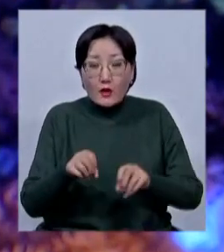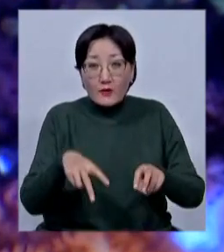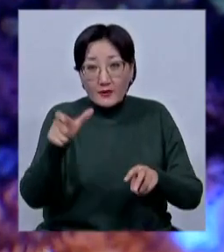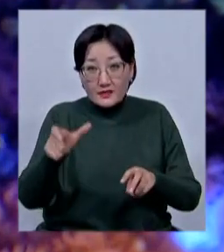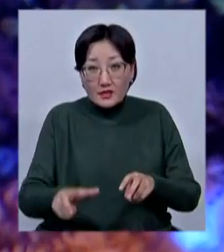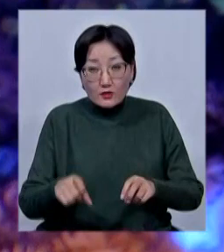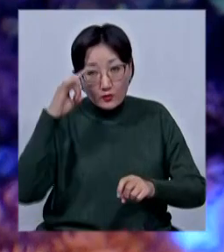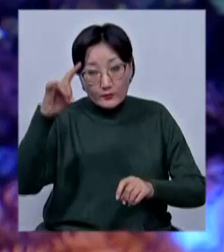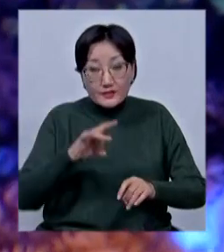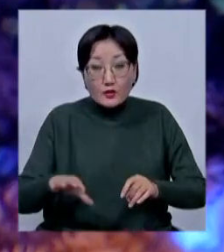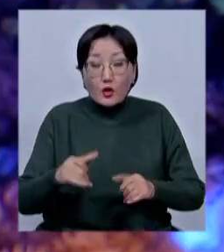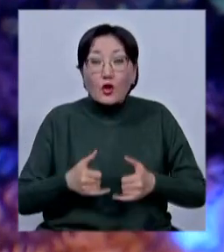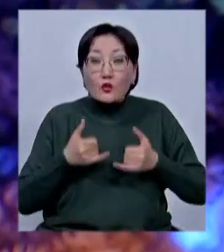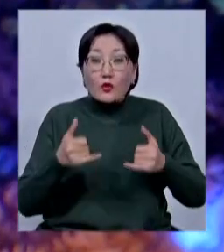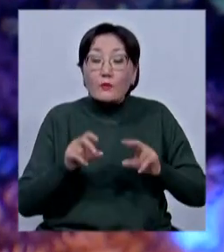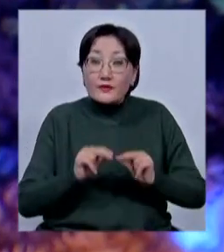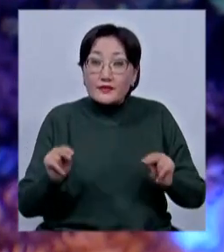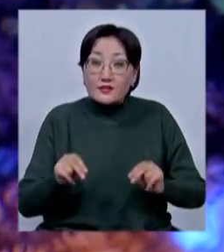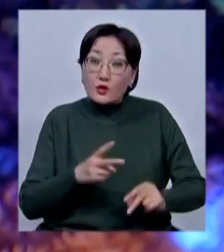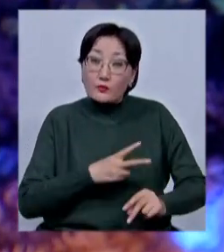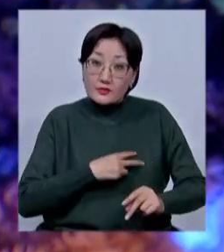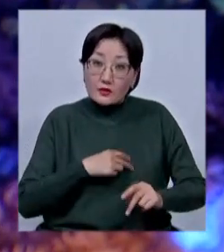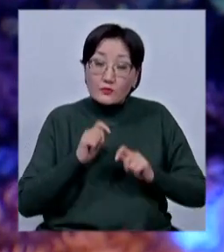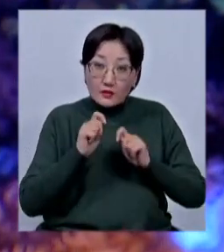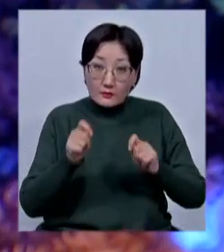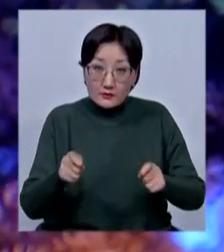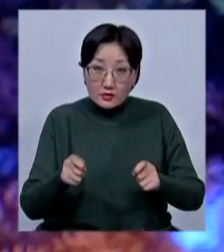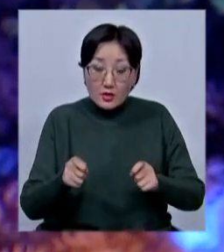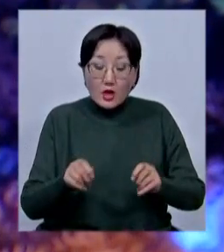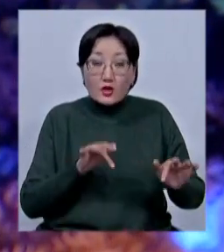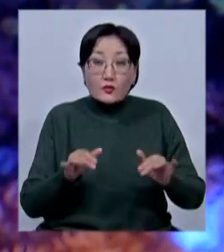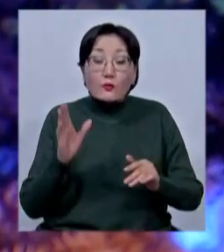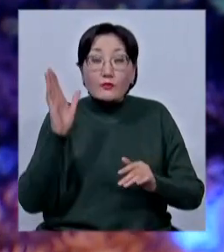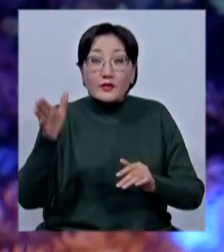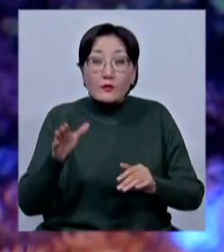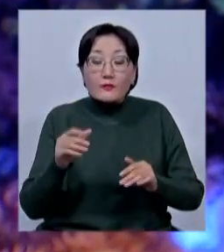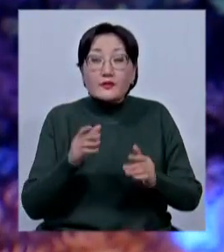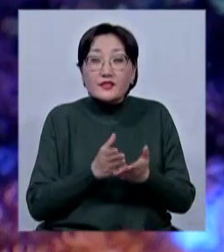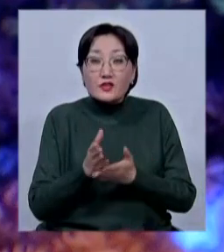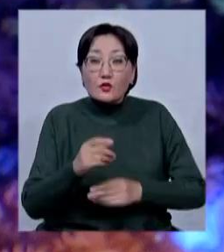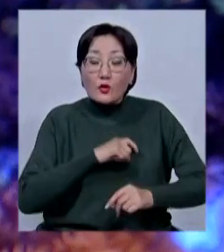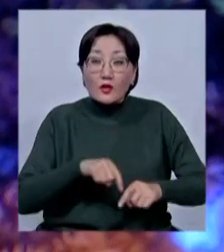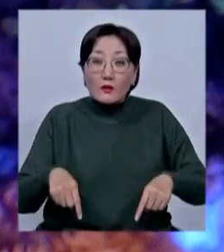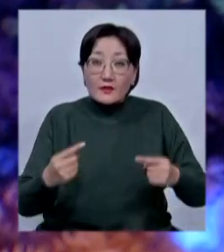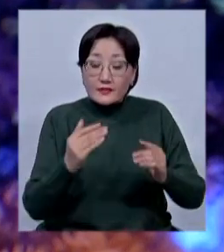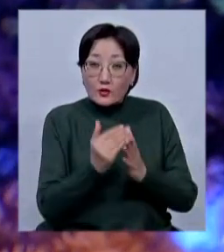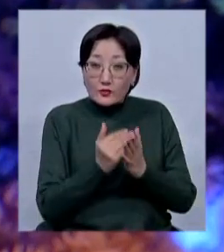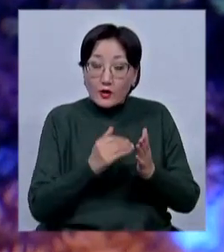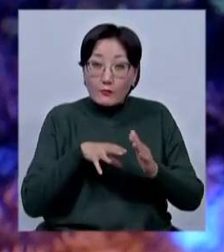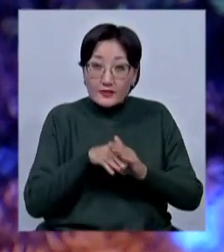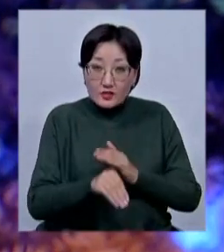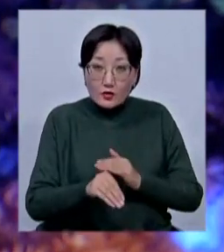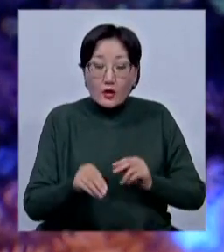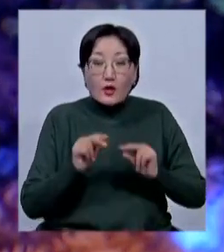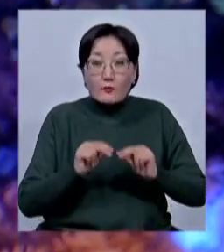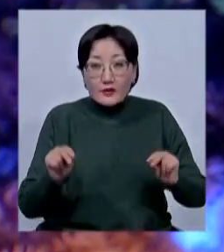мамандарға Қазақстанның құрметті педагогы төсбелгісі табысталды. Шара болашаққа бағдар рухани жаңғыру бағдарламасының аясында